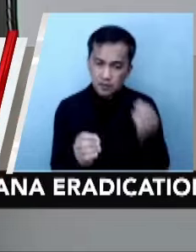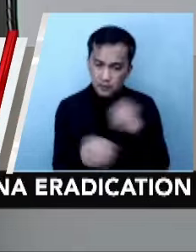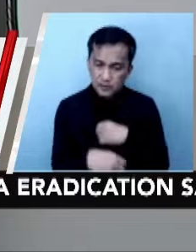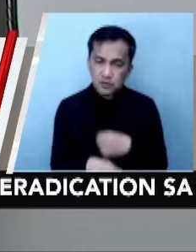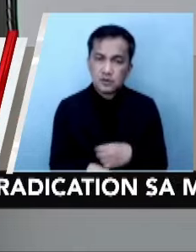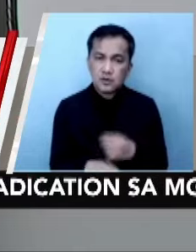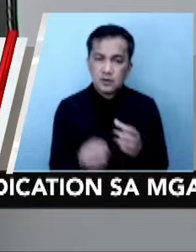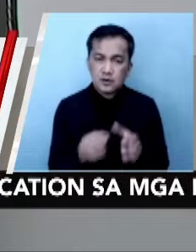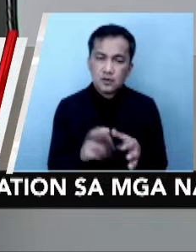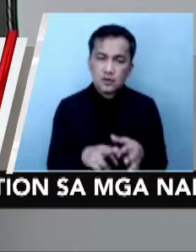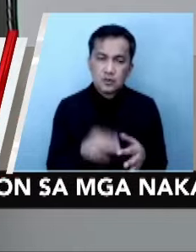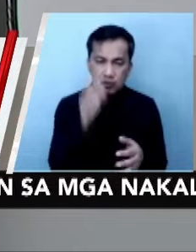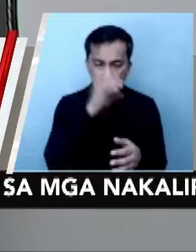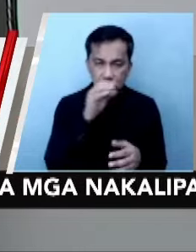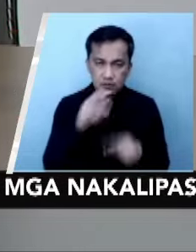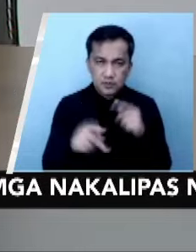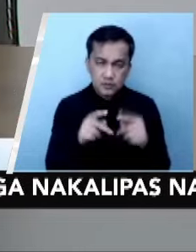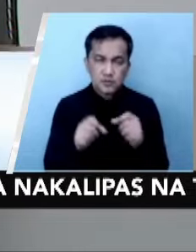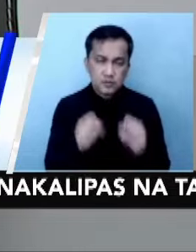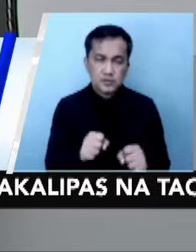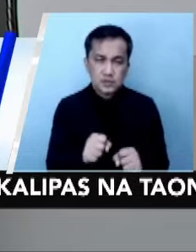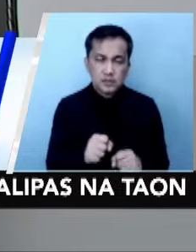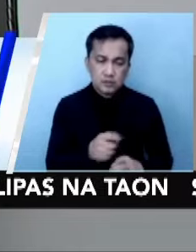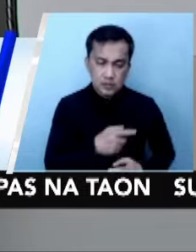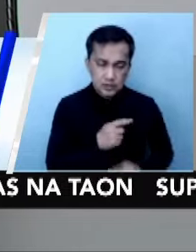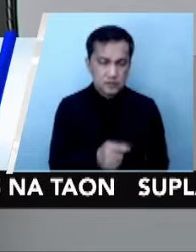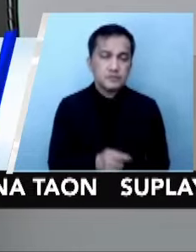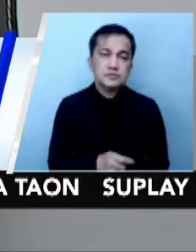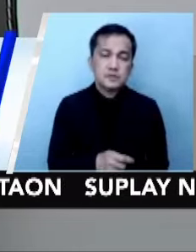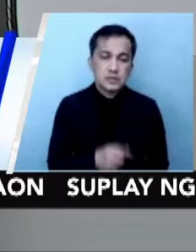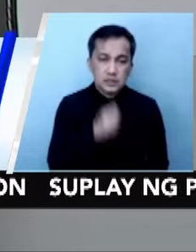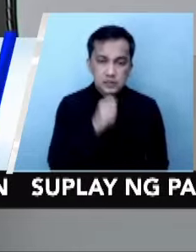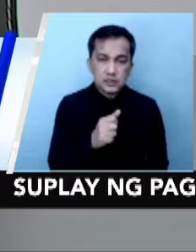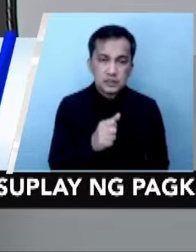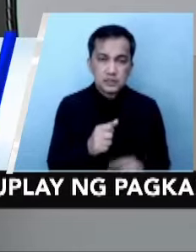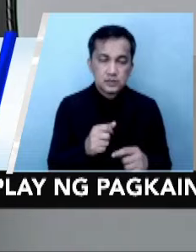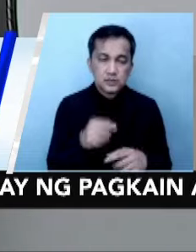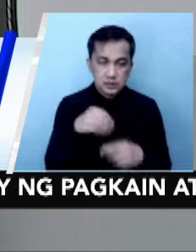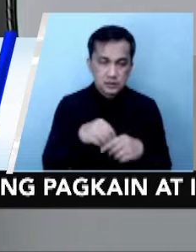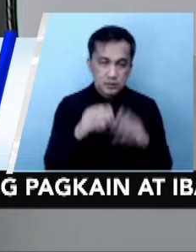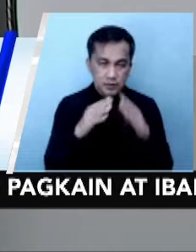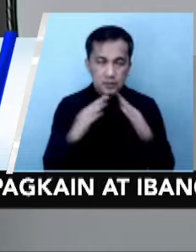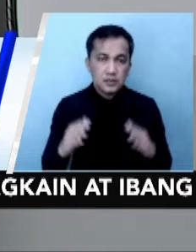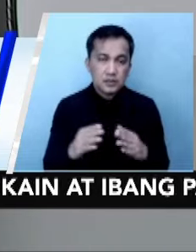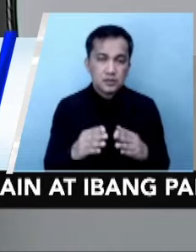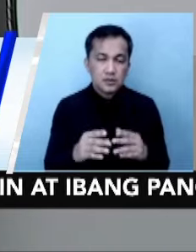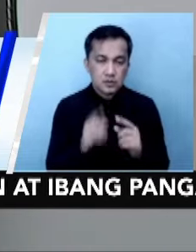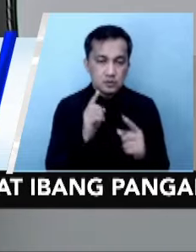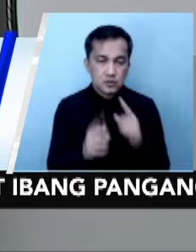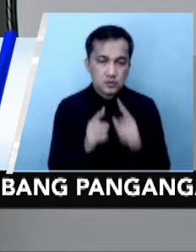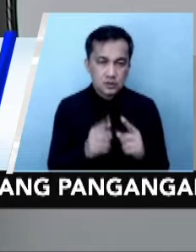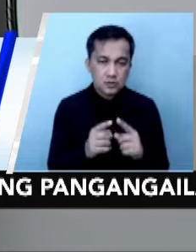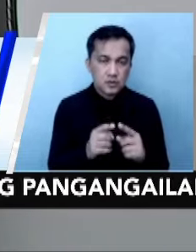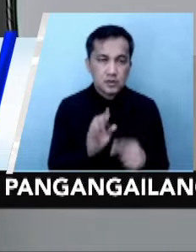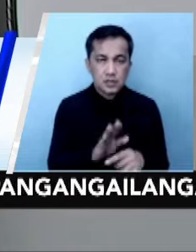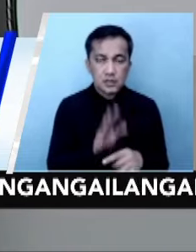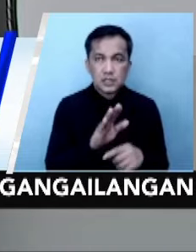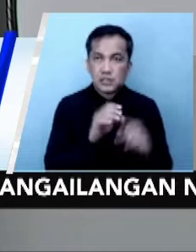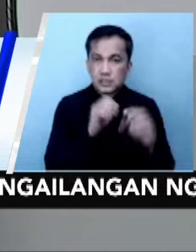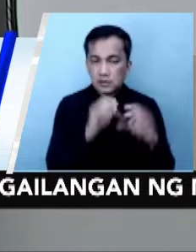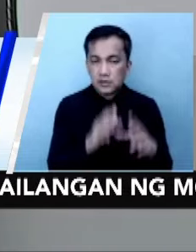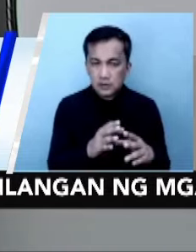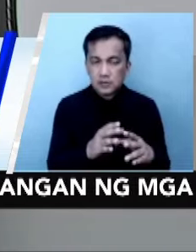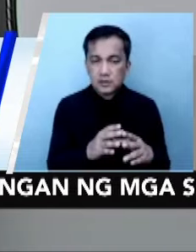sila ng mga taong mapagkakatiwalaan. Kung hindi man sa loob ng bahay nila, kausapin nila yung kanilang teacher, yung mga